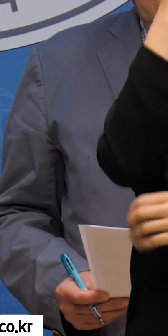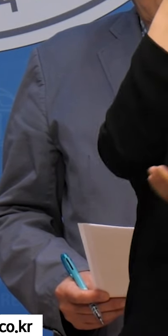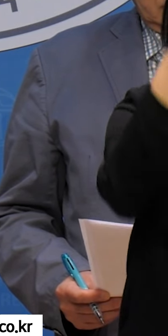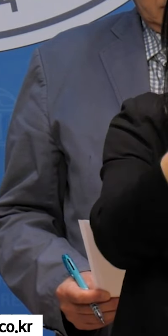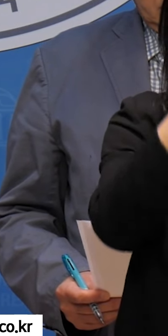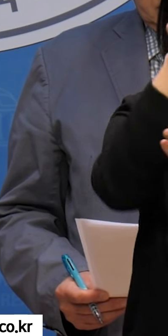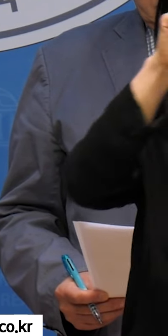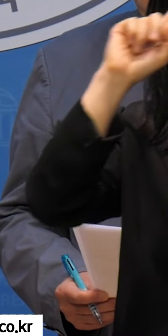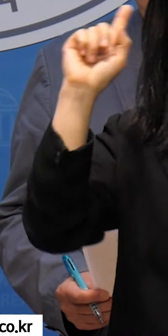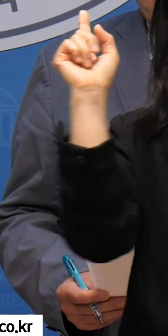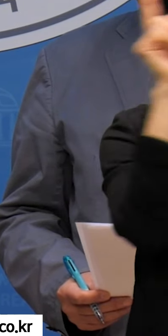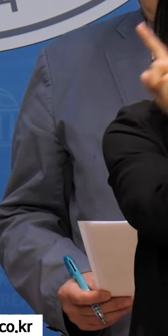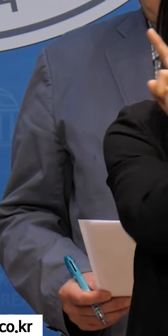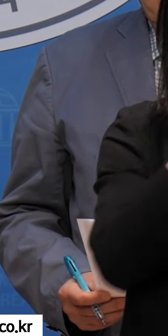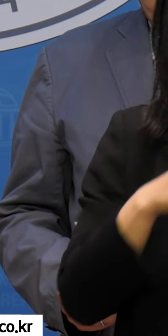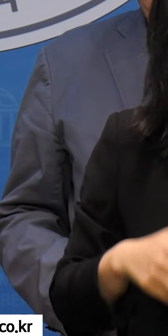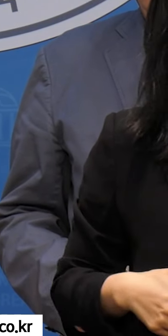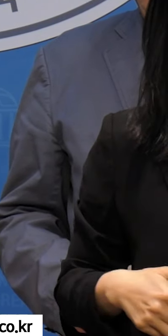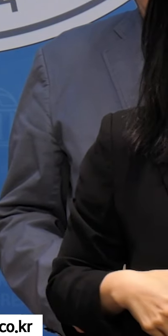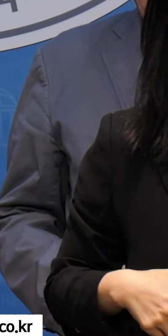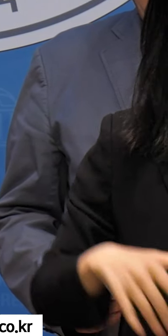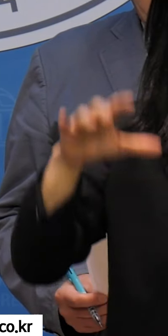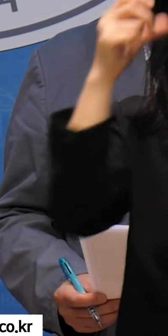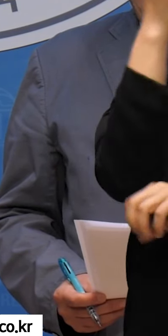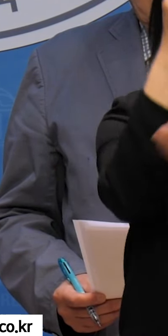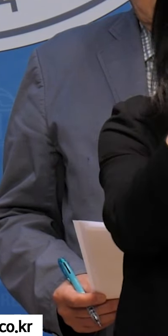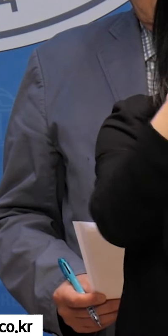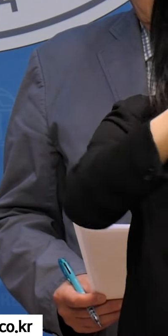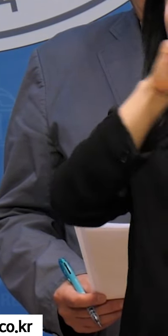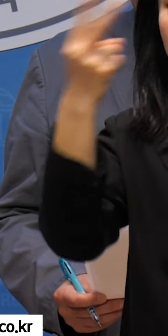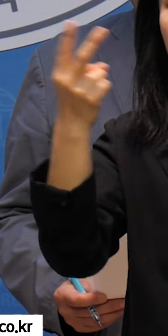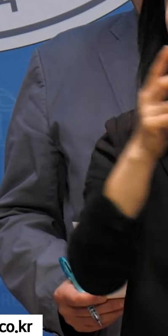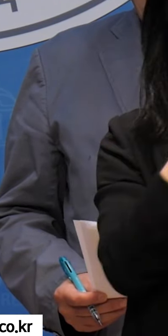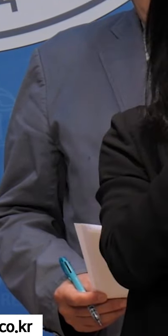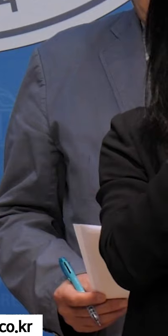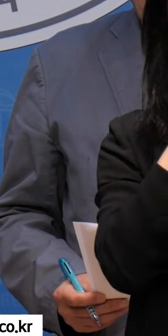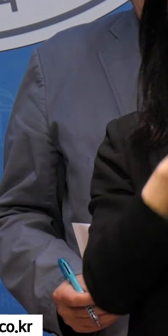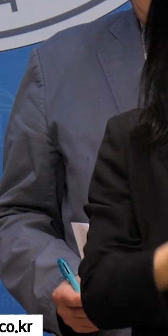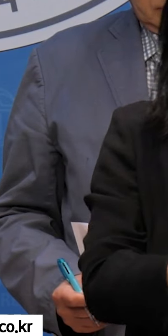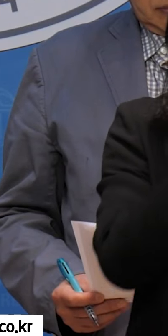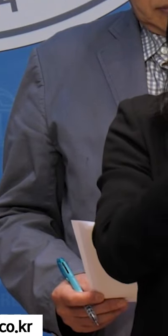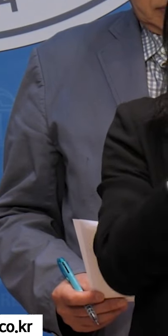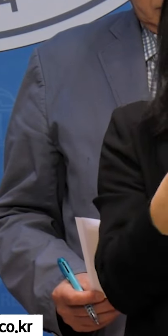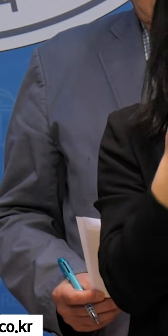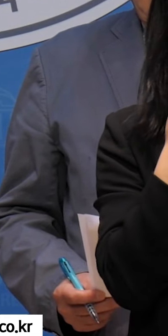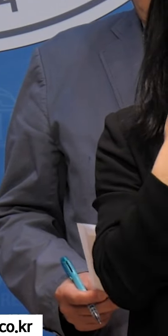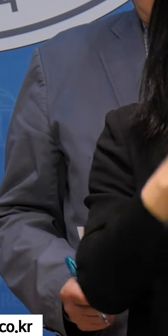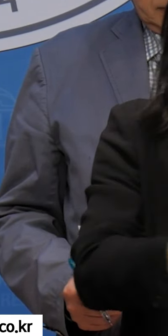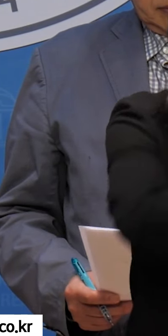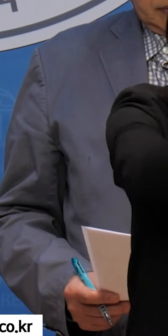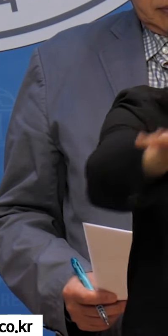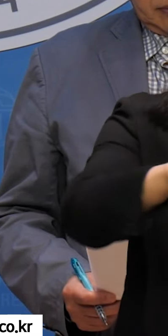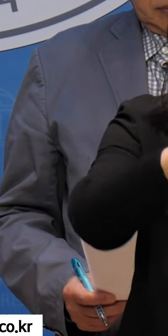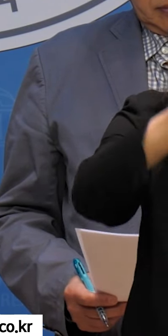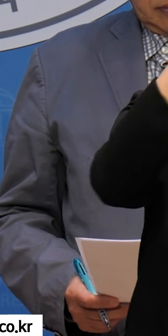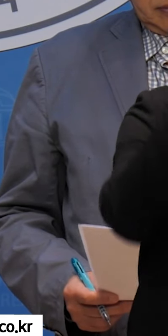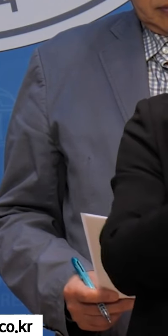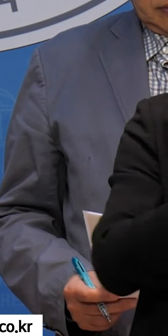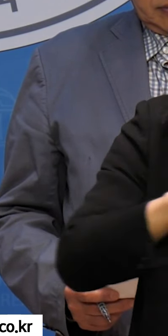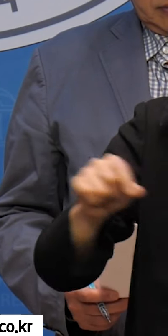한다. 헌법 개정의 핵심은 중앙집권, 수도권 초집중에서